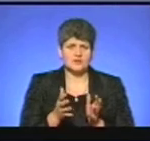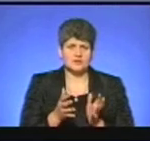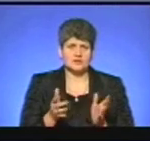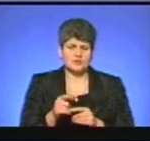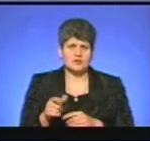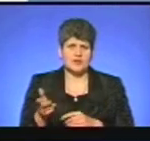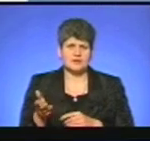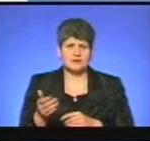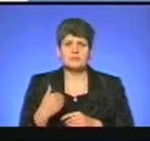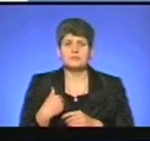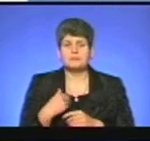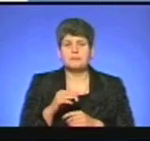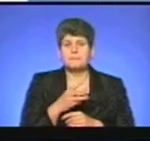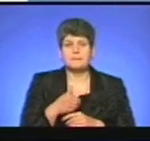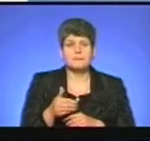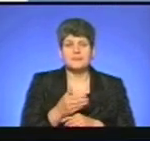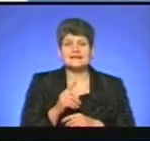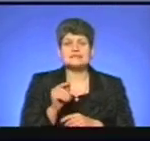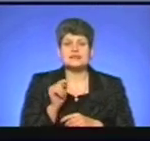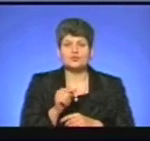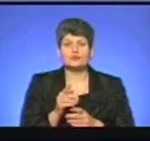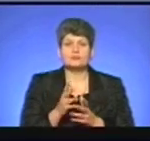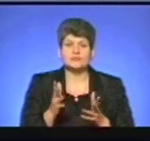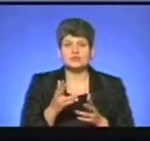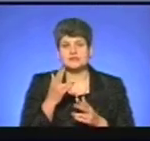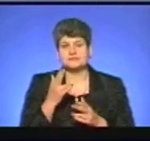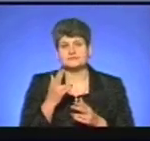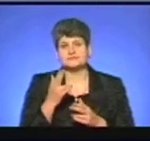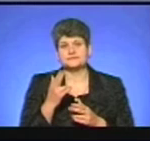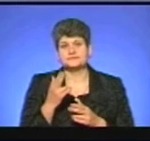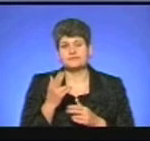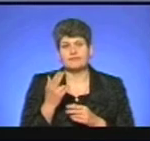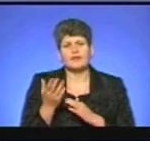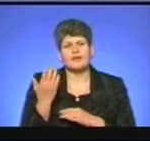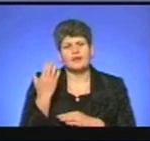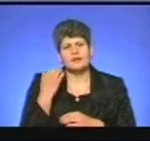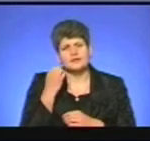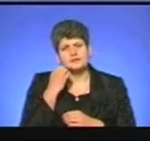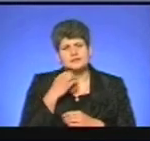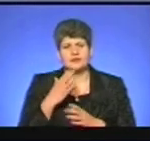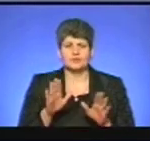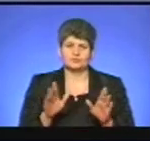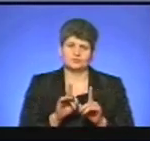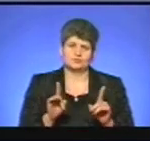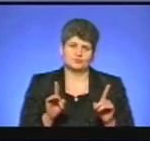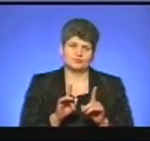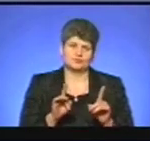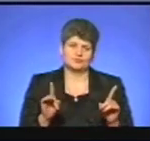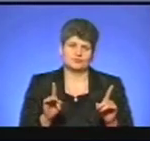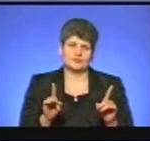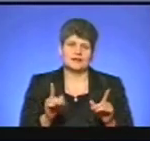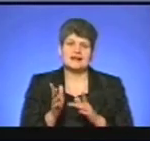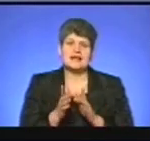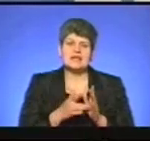Переважна більшість людей. Ми все-таки за таку більше класичну різдвяну музику, новорічну музику, за